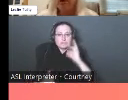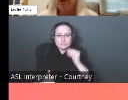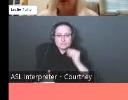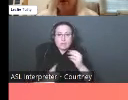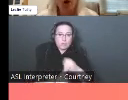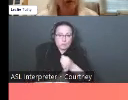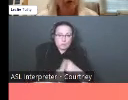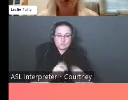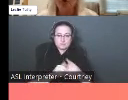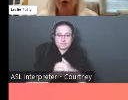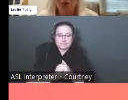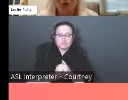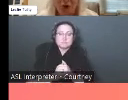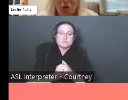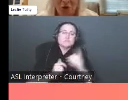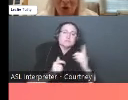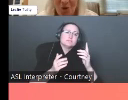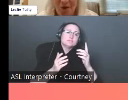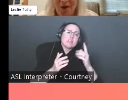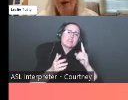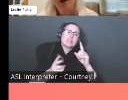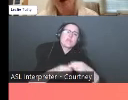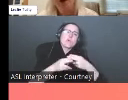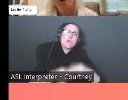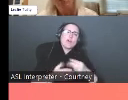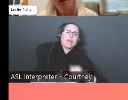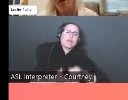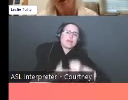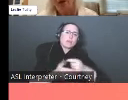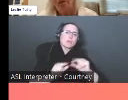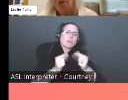par les groupes de soutien. Alors,